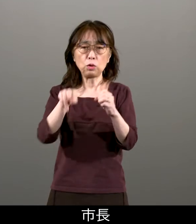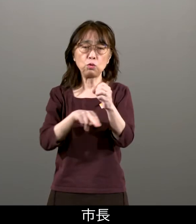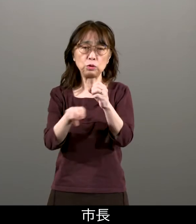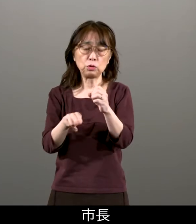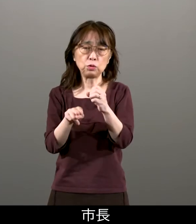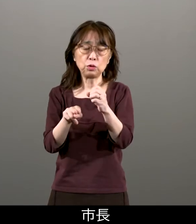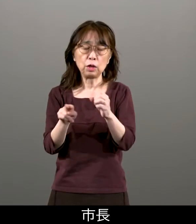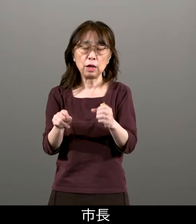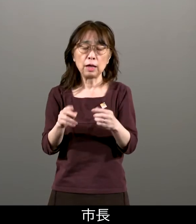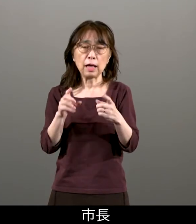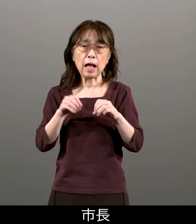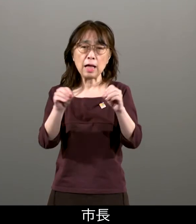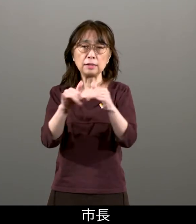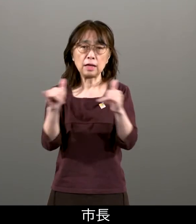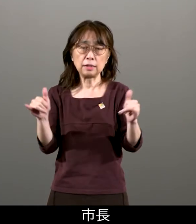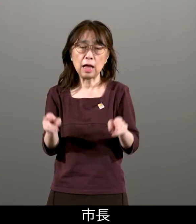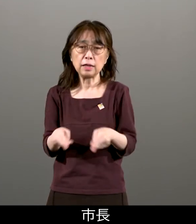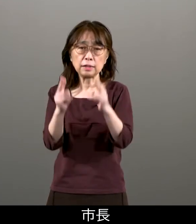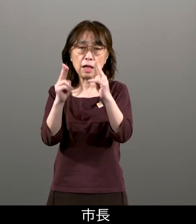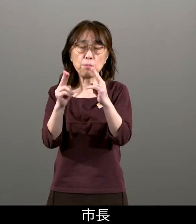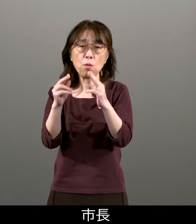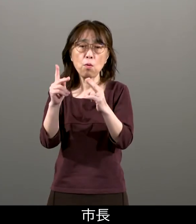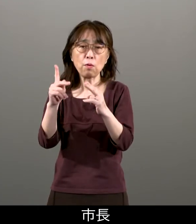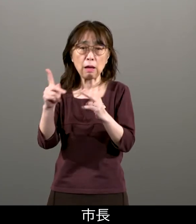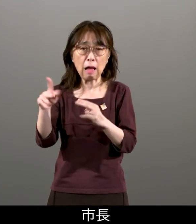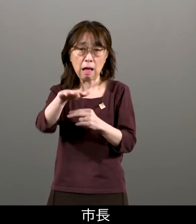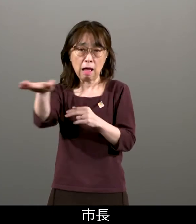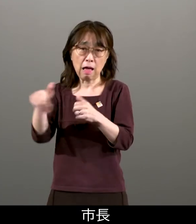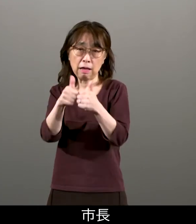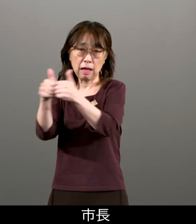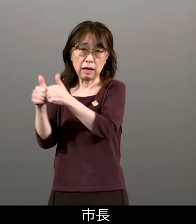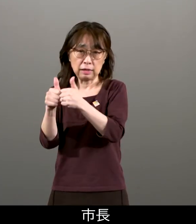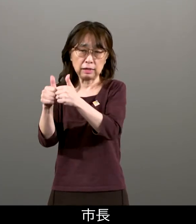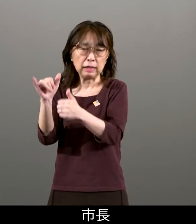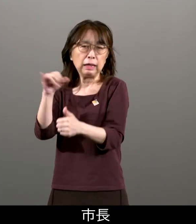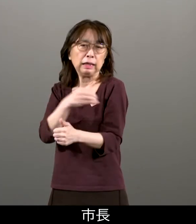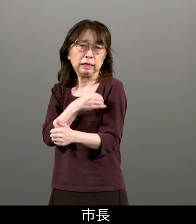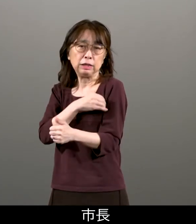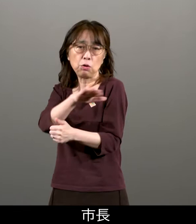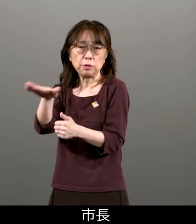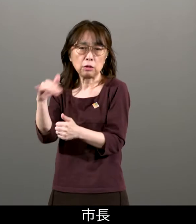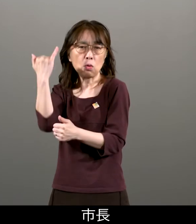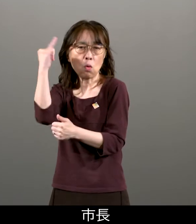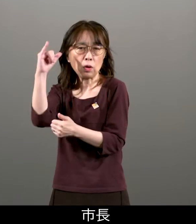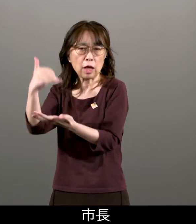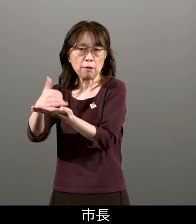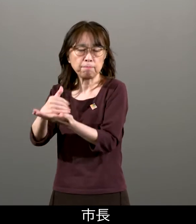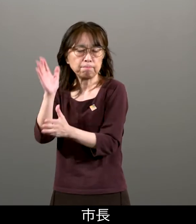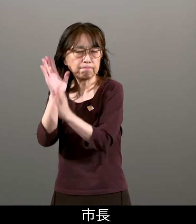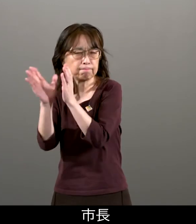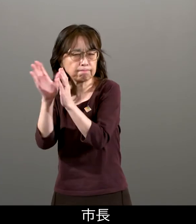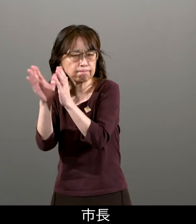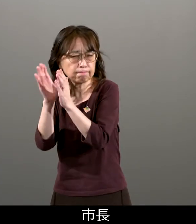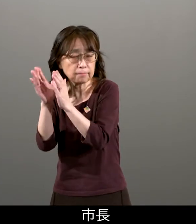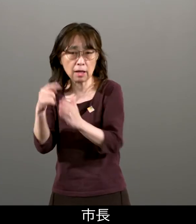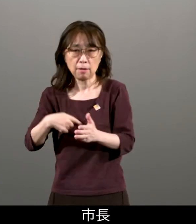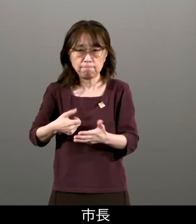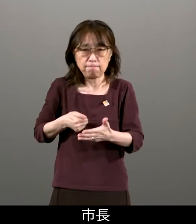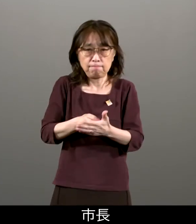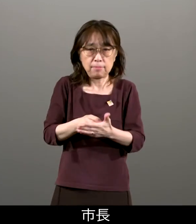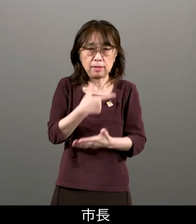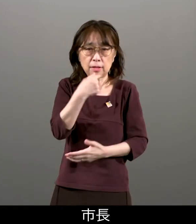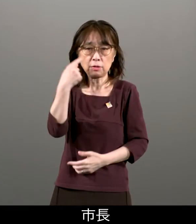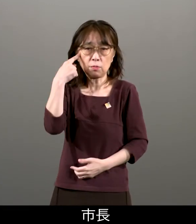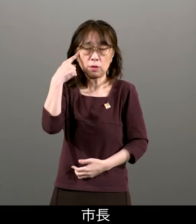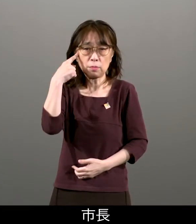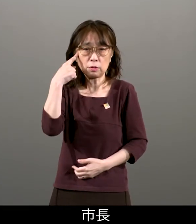策専門家会議において委員の皆様のご意見もお聞きをした上で決定をしてまいりたいと考えております